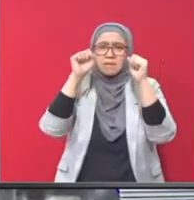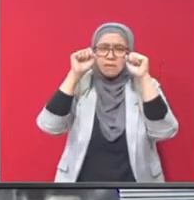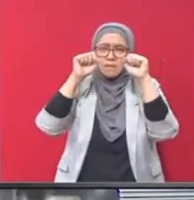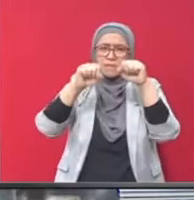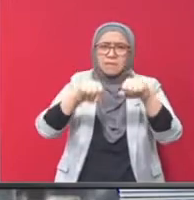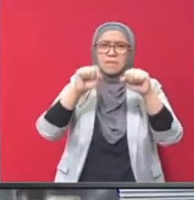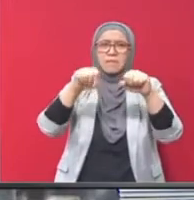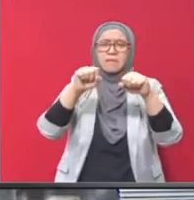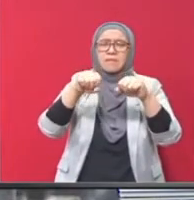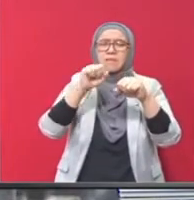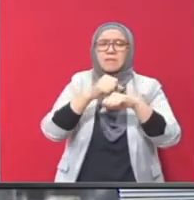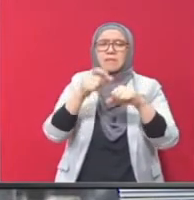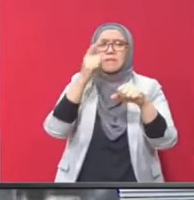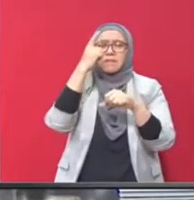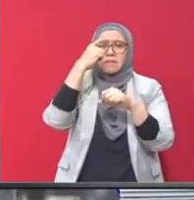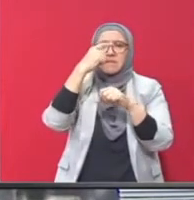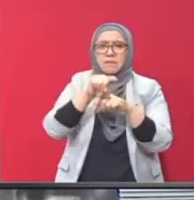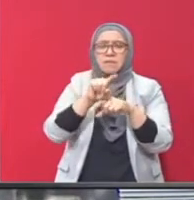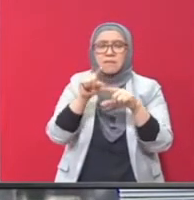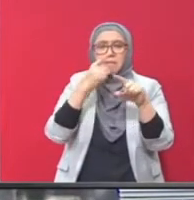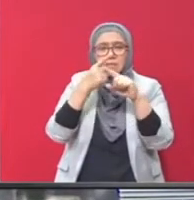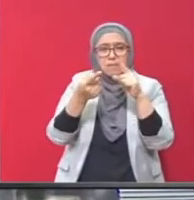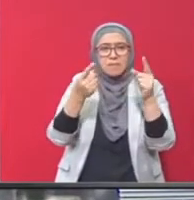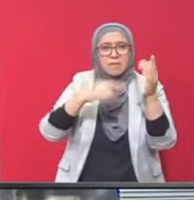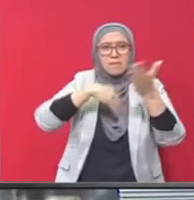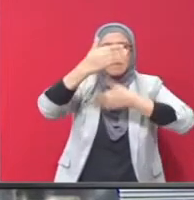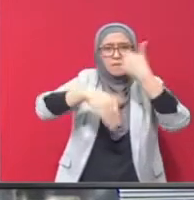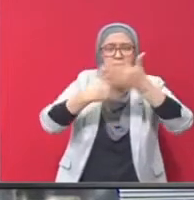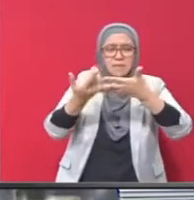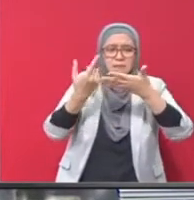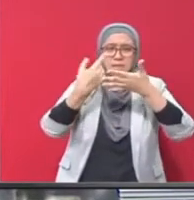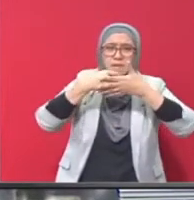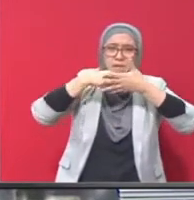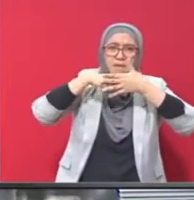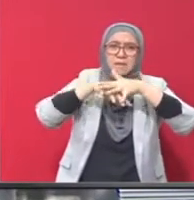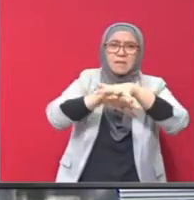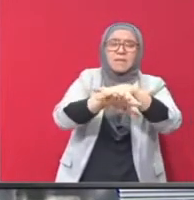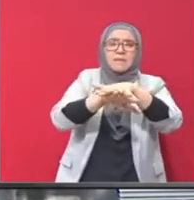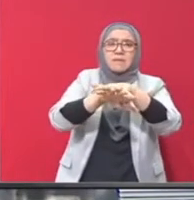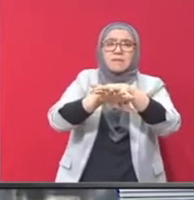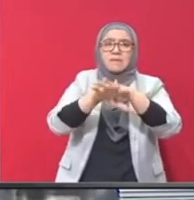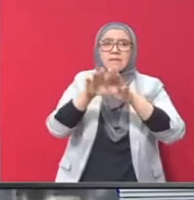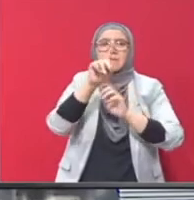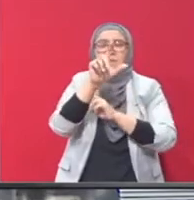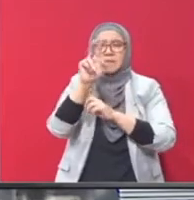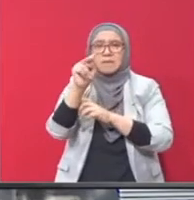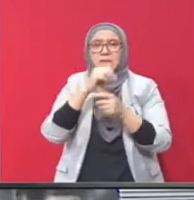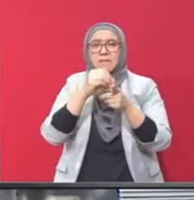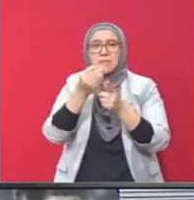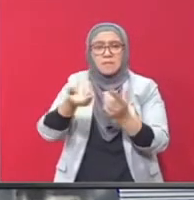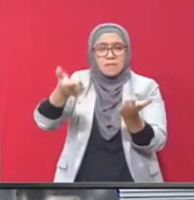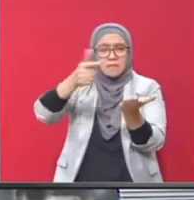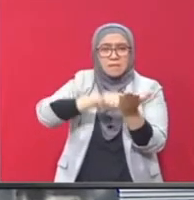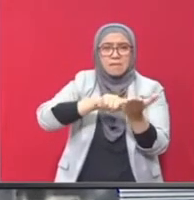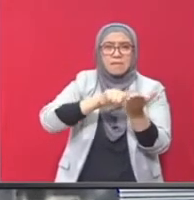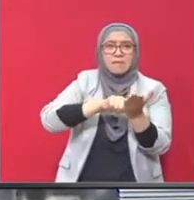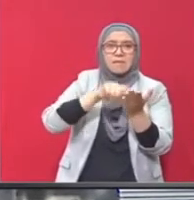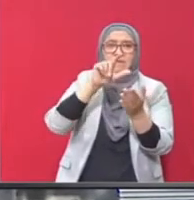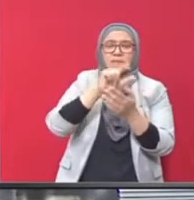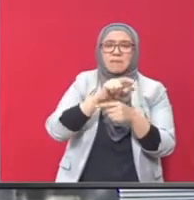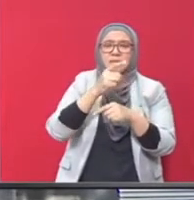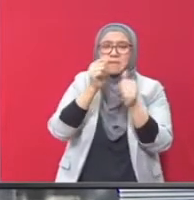hedke daerah dan pusat integrasi klien tok lam Quran PQ dengan